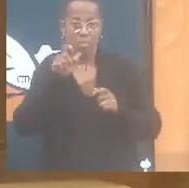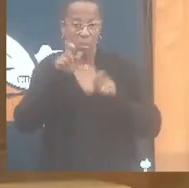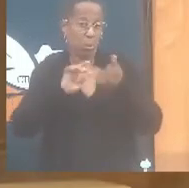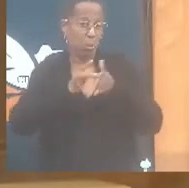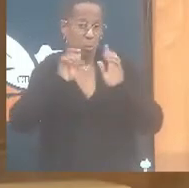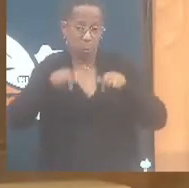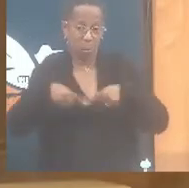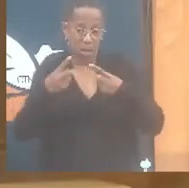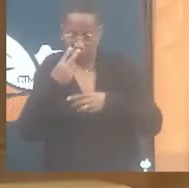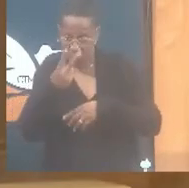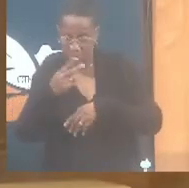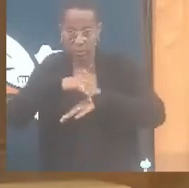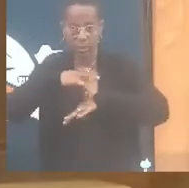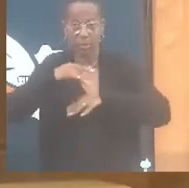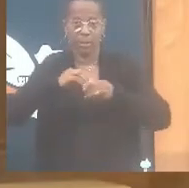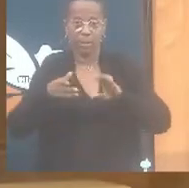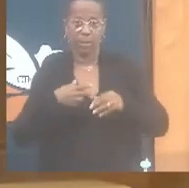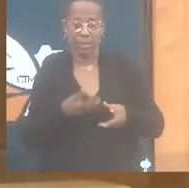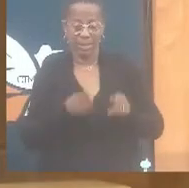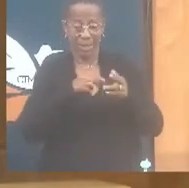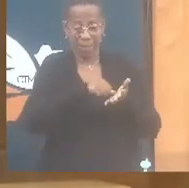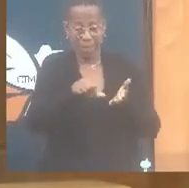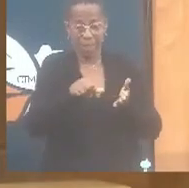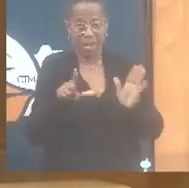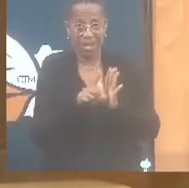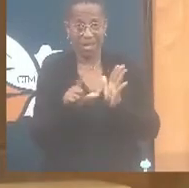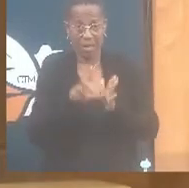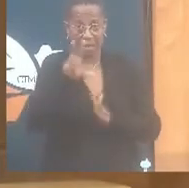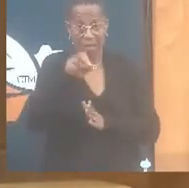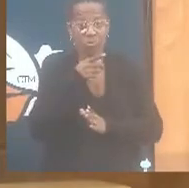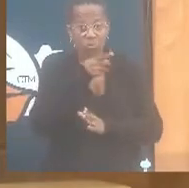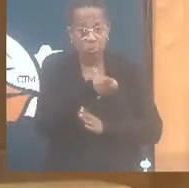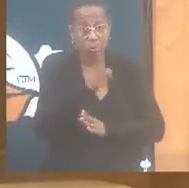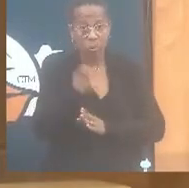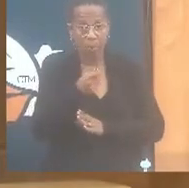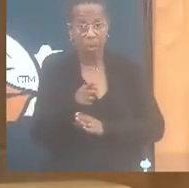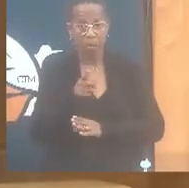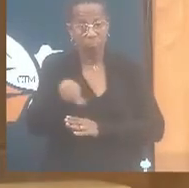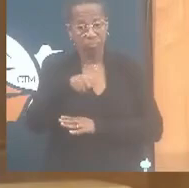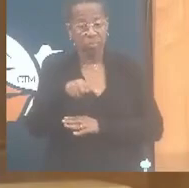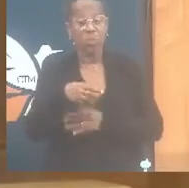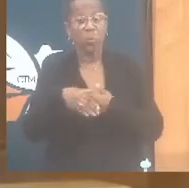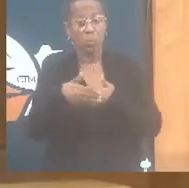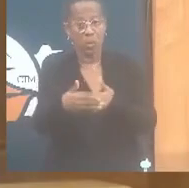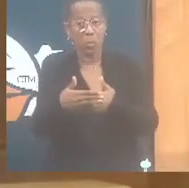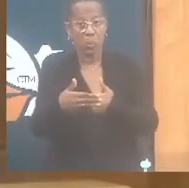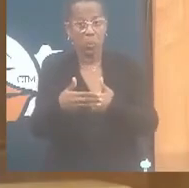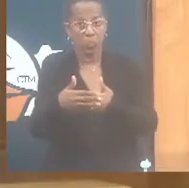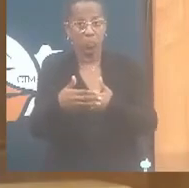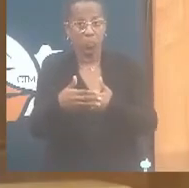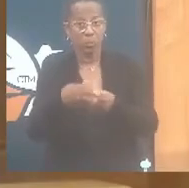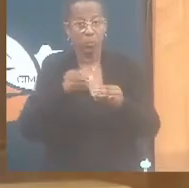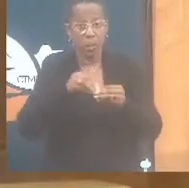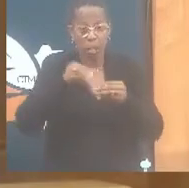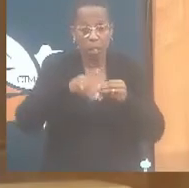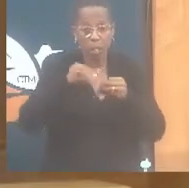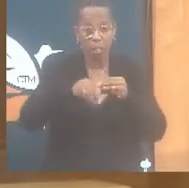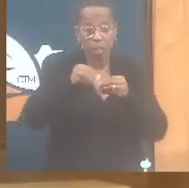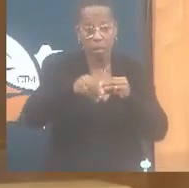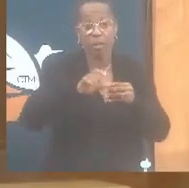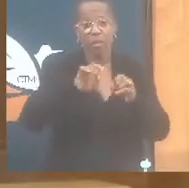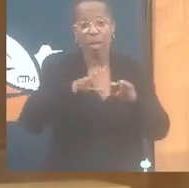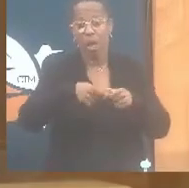Alors que le délai de paiement légal, c'est 30 jours. Donc vous continuez à prendre beaucoup de temps